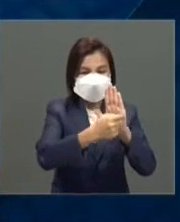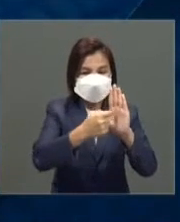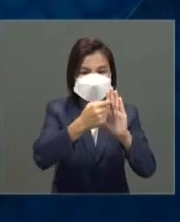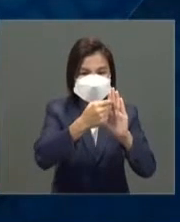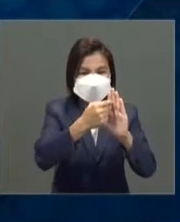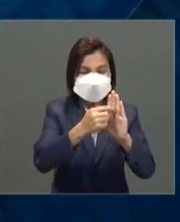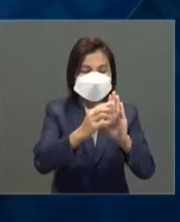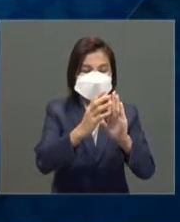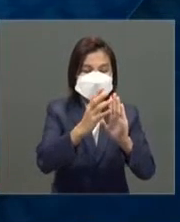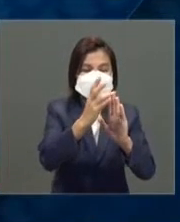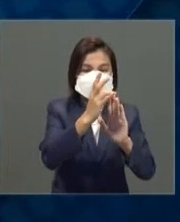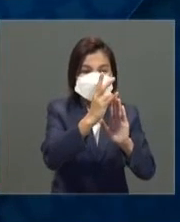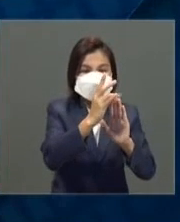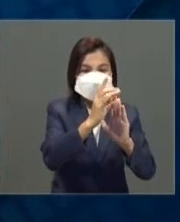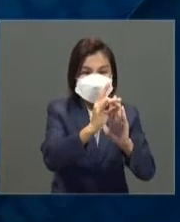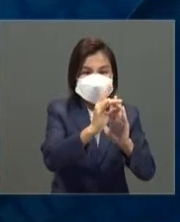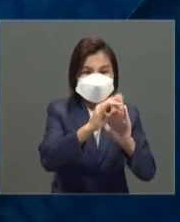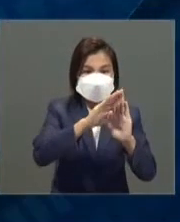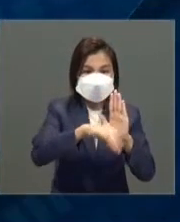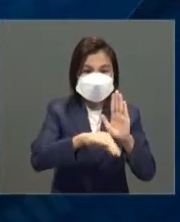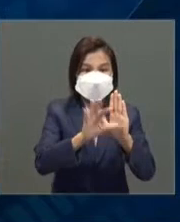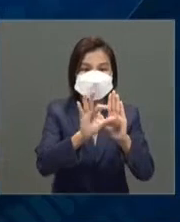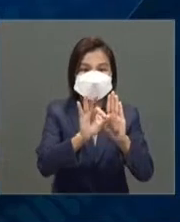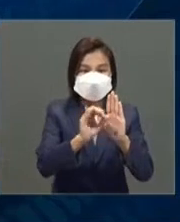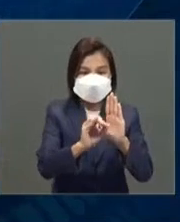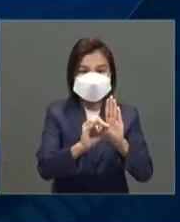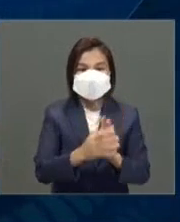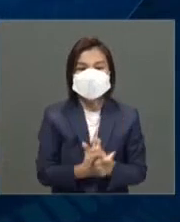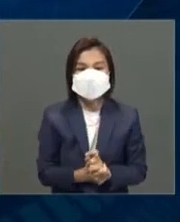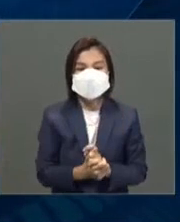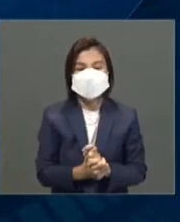นี่เหนืออีสานใต้นี่90นะครับ